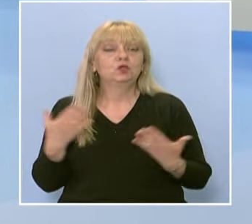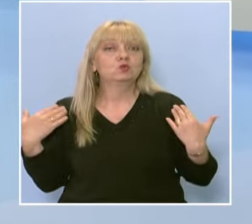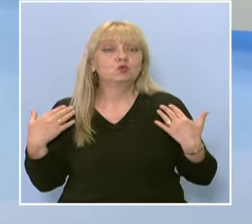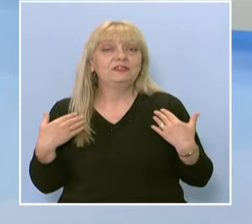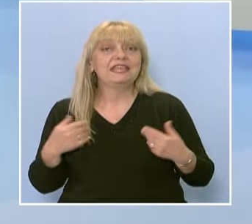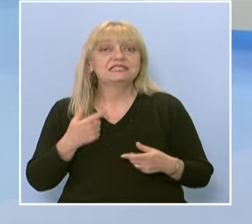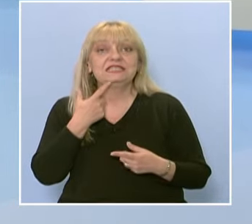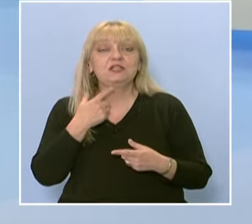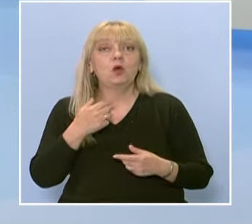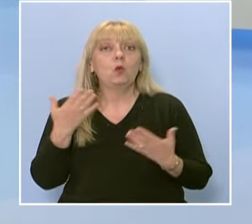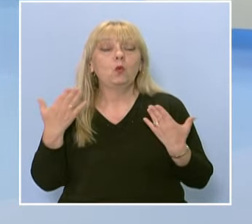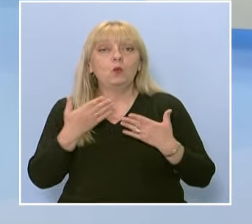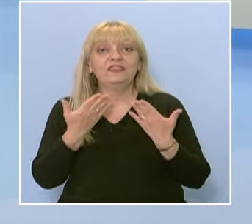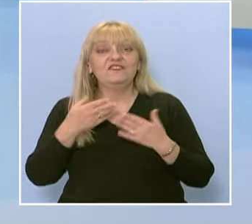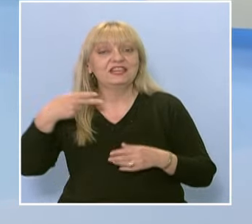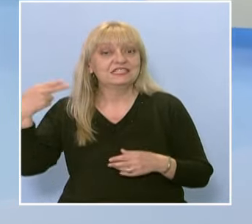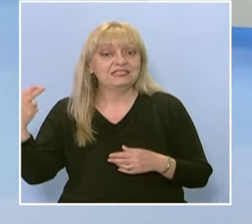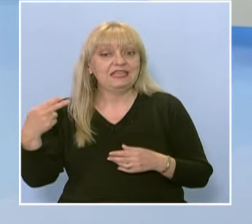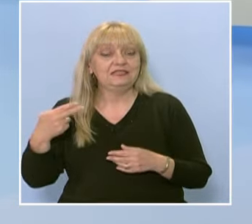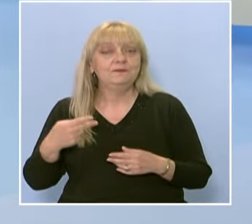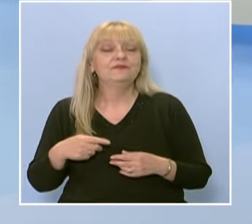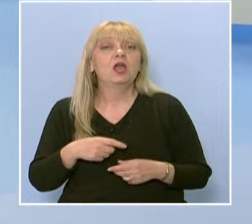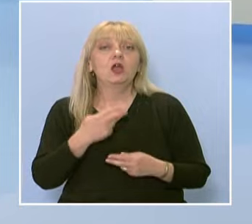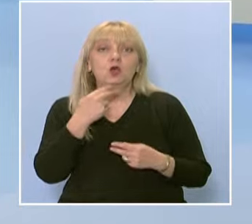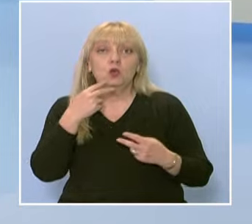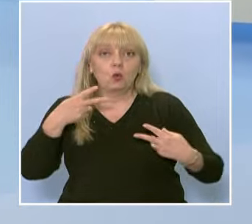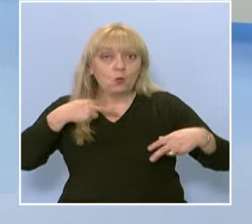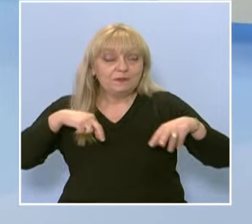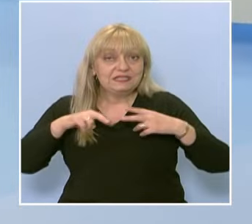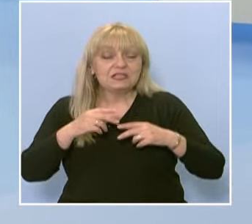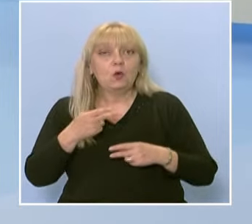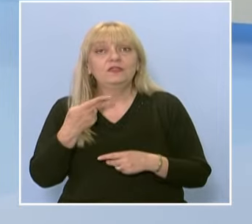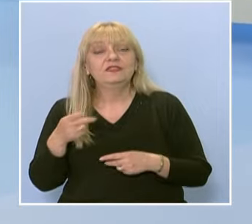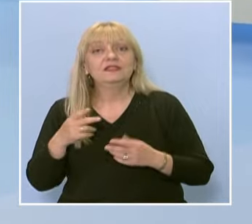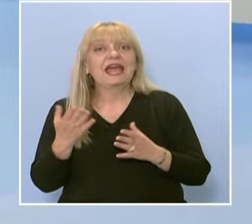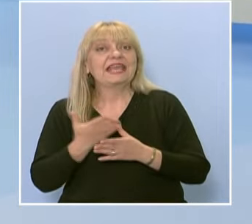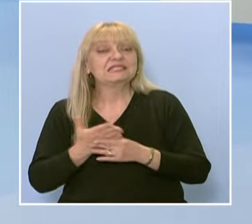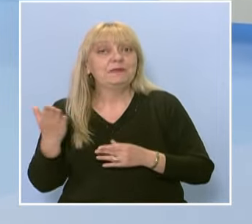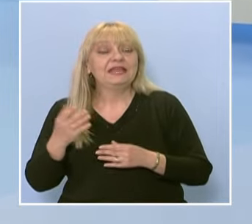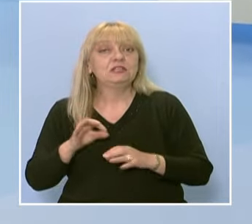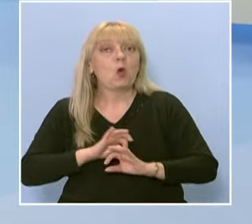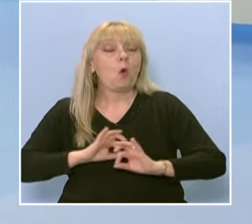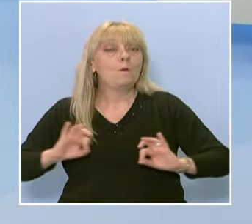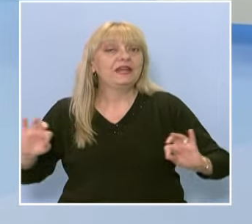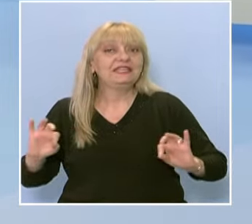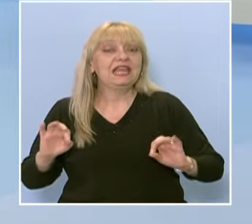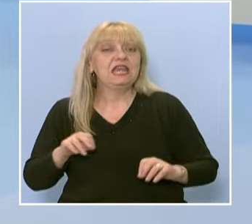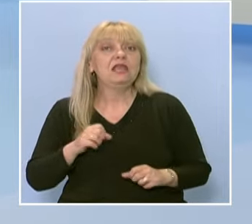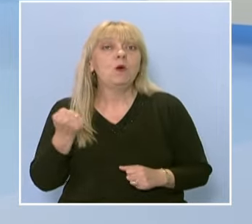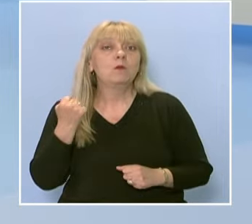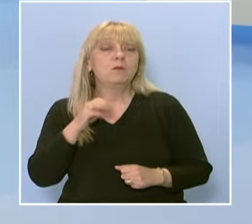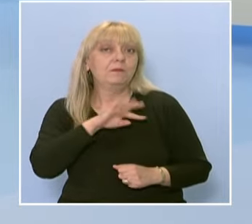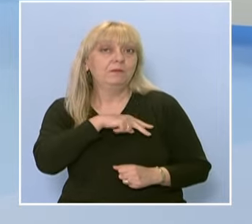за 27-ми път, след като жури от водещи експерти в различните сфери определи победителите в 15